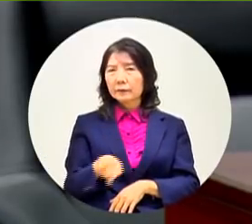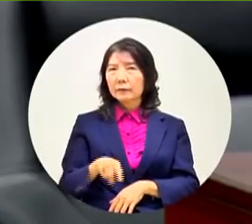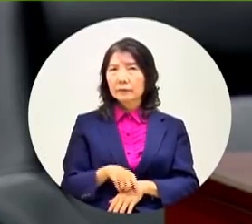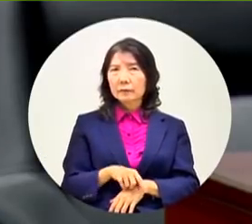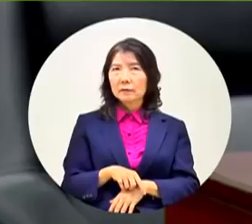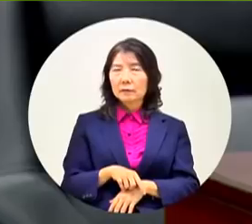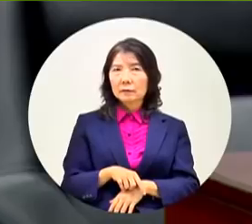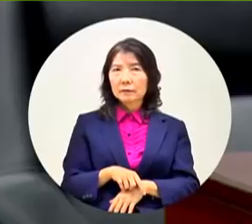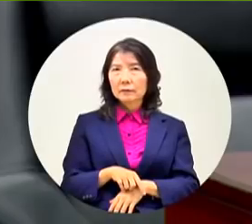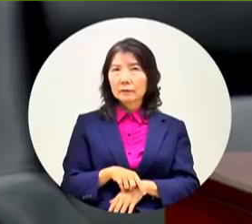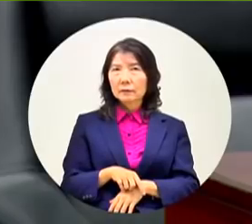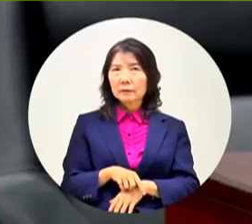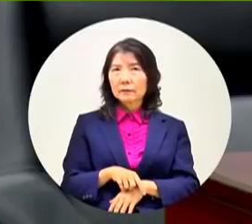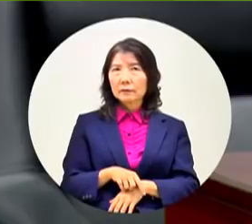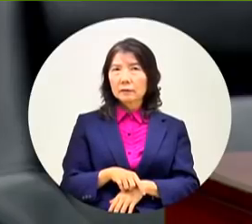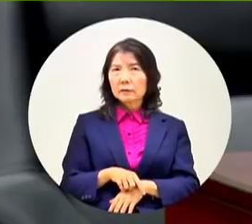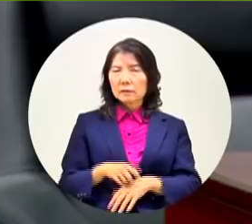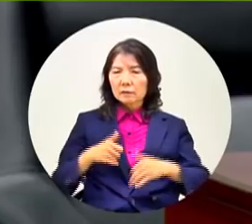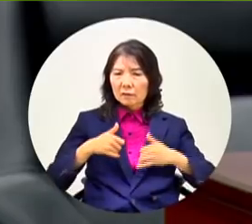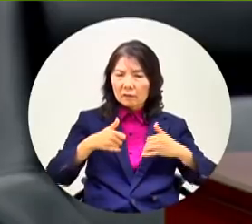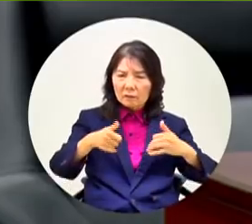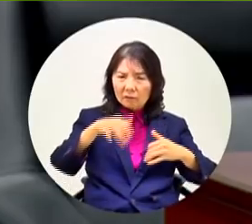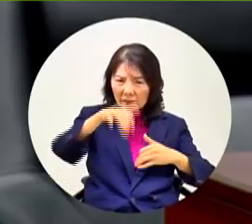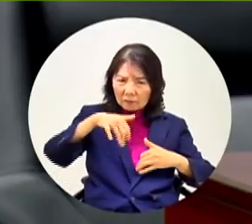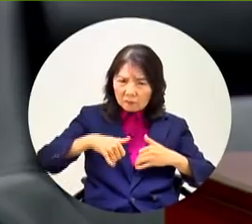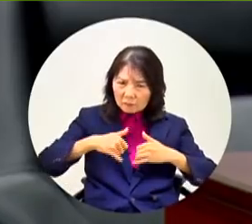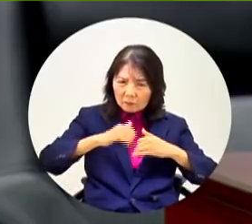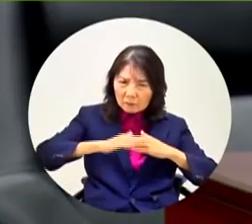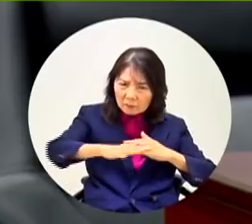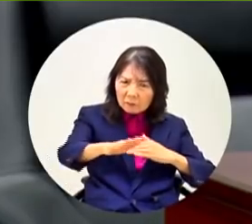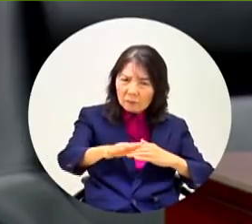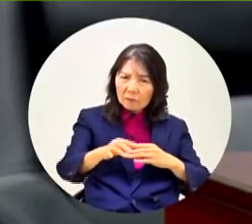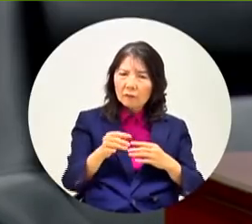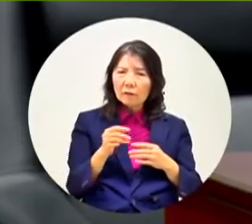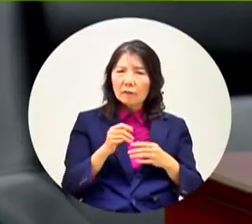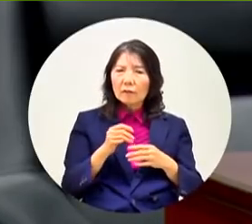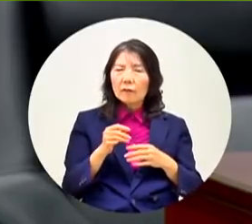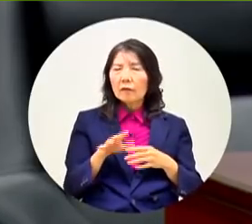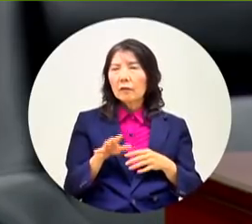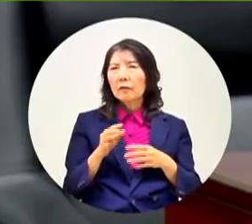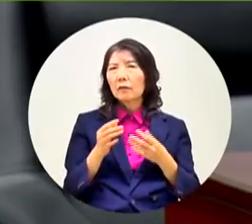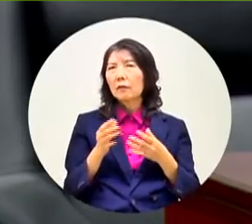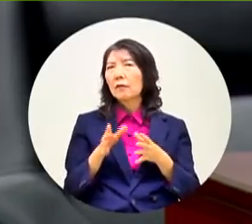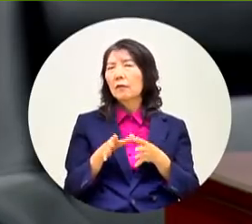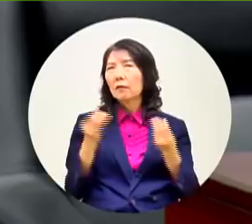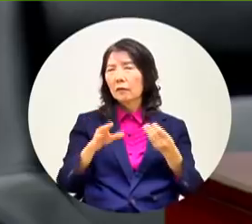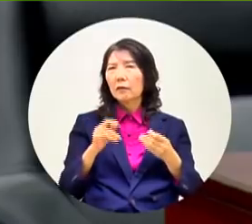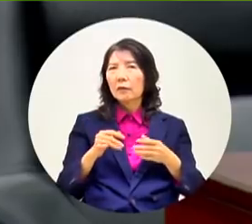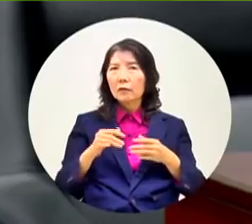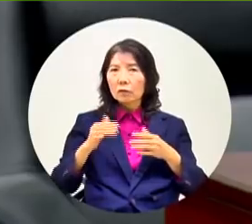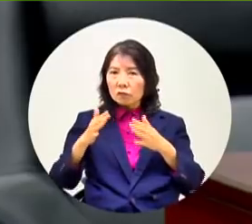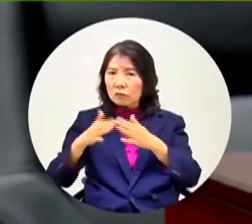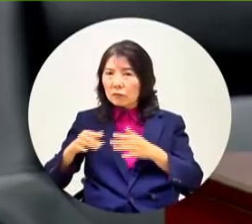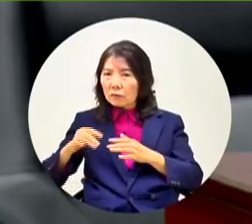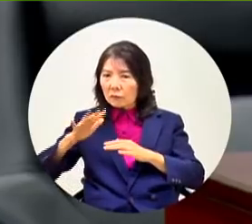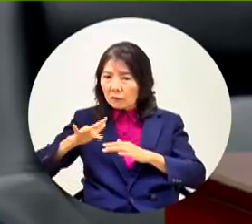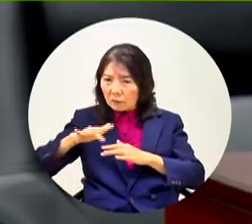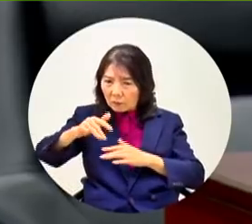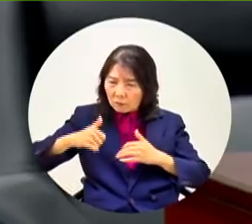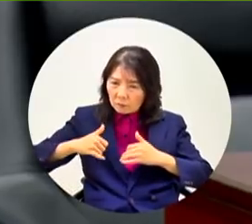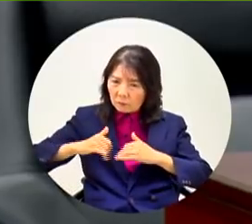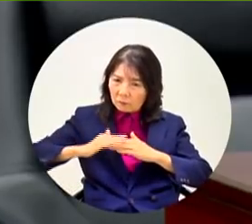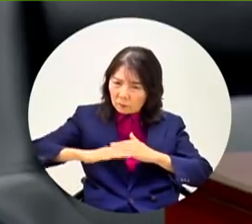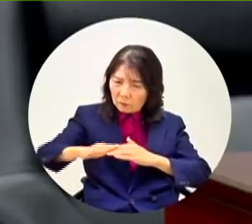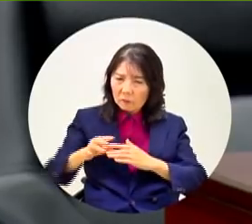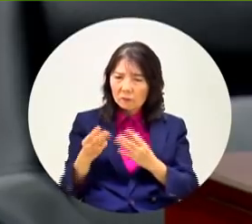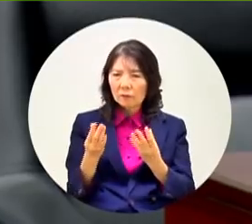做的路啊来甲做，啊应该做的路无来做，或者是我期待啦吼，直接啊麻烦咱的